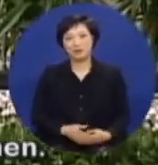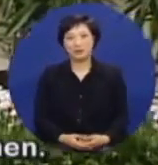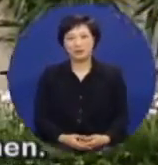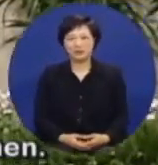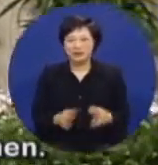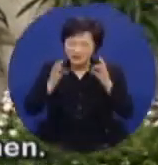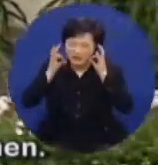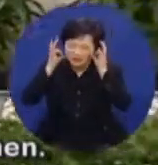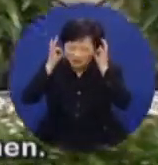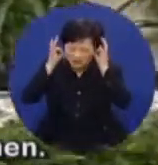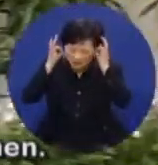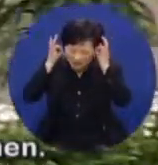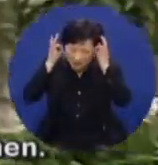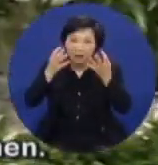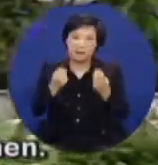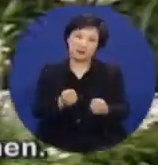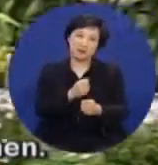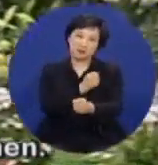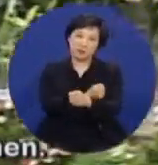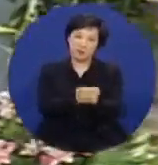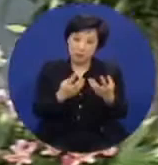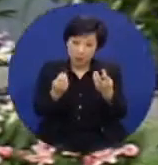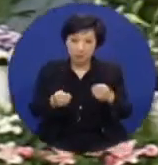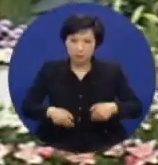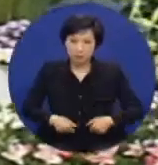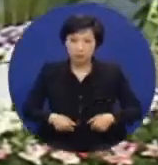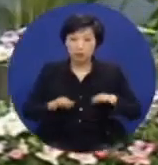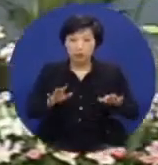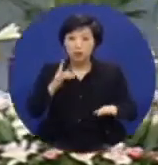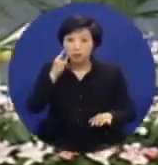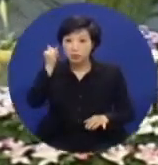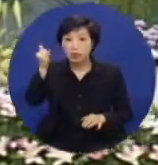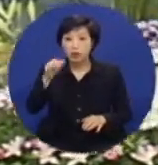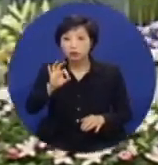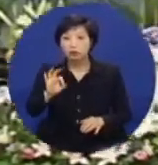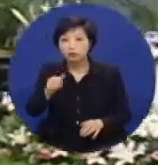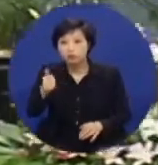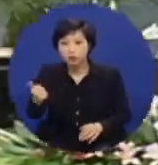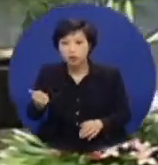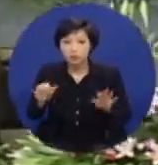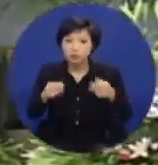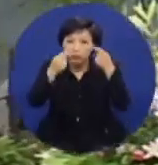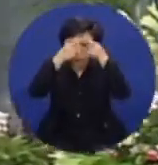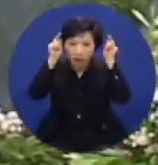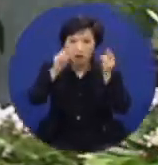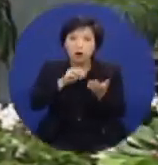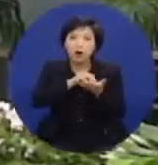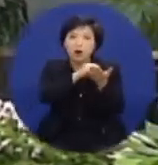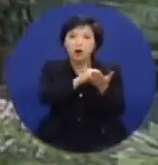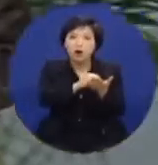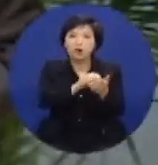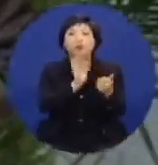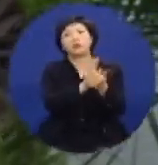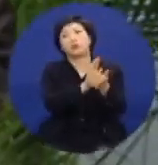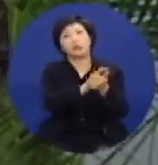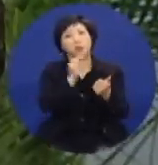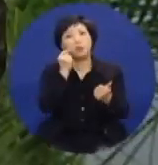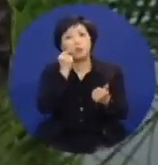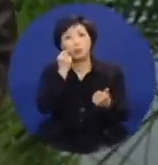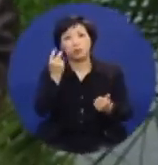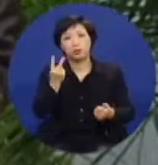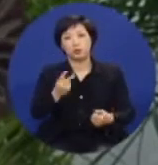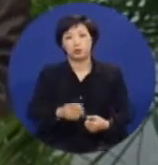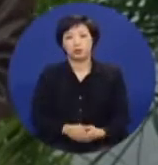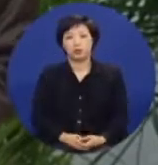우려 원이 압니다 엄마 아빠가 돈 없는 사람은 대학을 가지도 못합니다 그리고